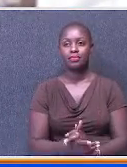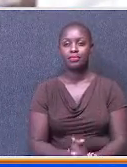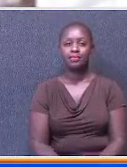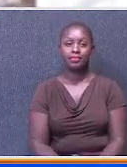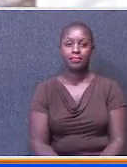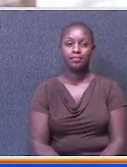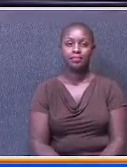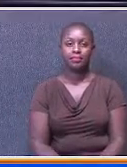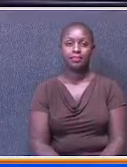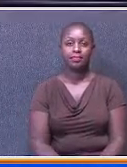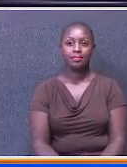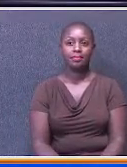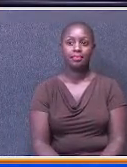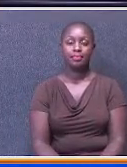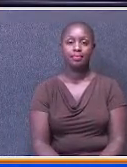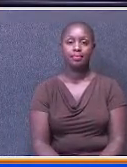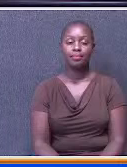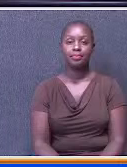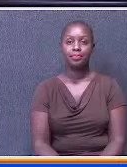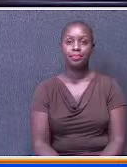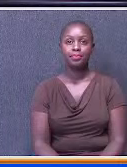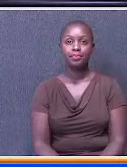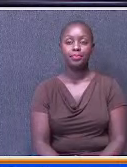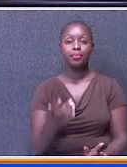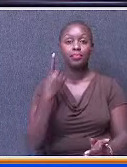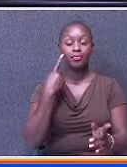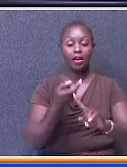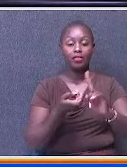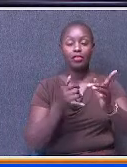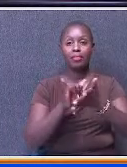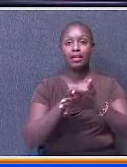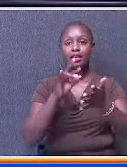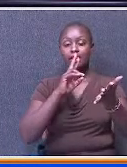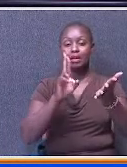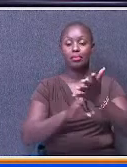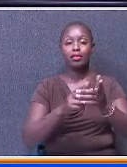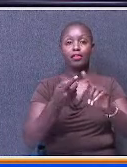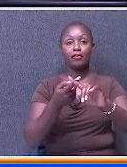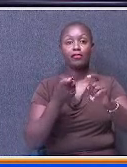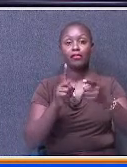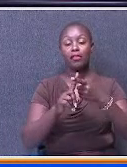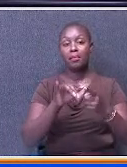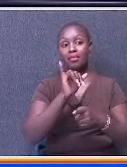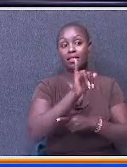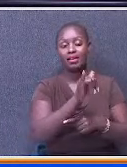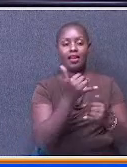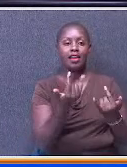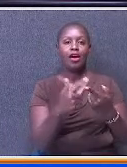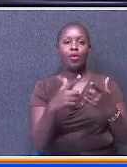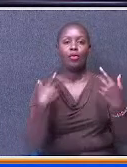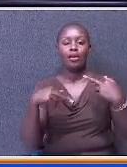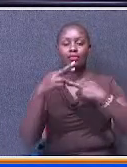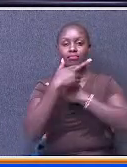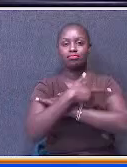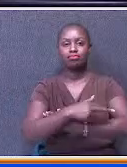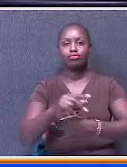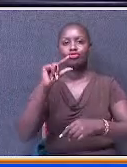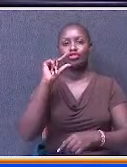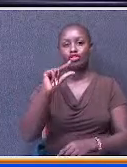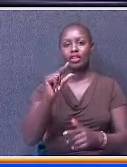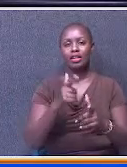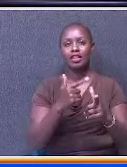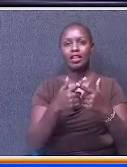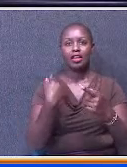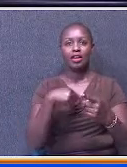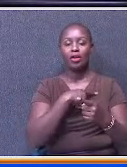TV 47. Tazamaji, kwa taarifa hiyo ya Elizabeth Atieno, tunapunga unyunyu kidogo, tunaelekea madukani,